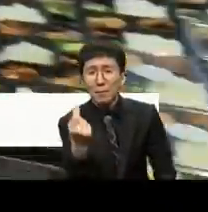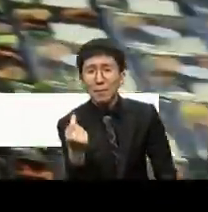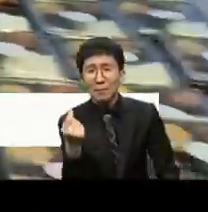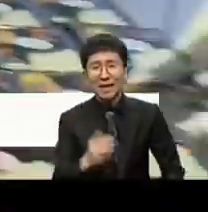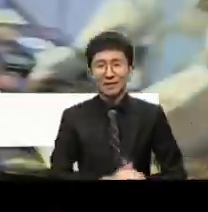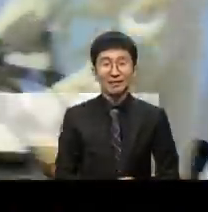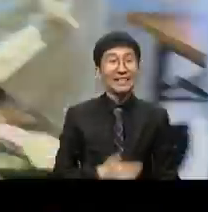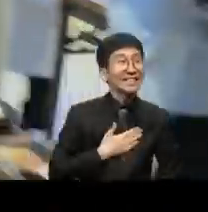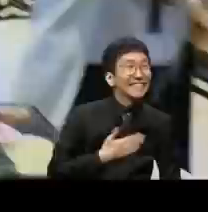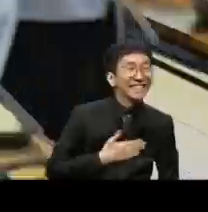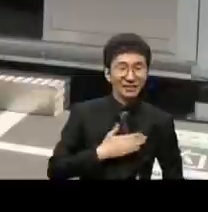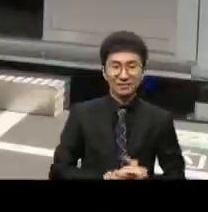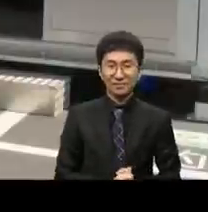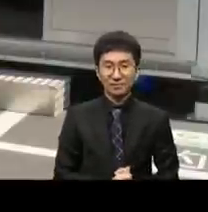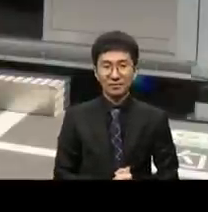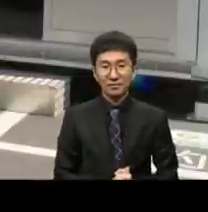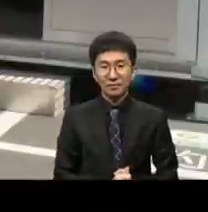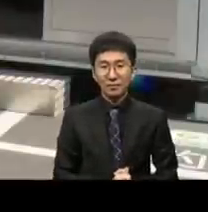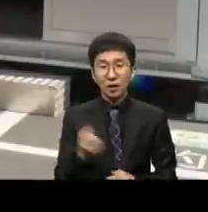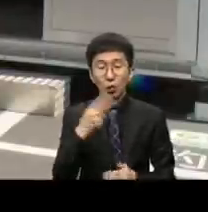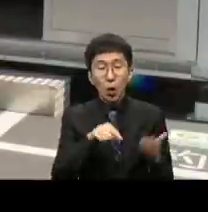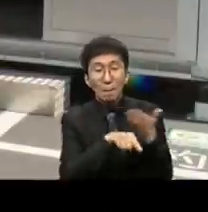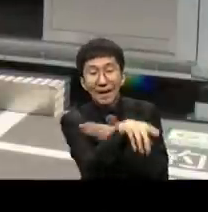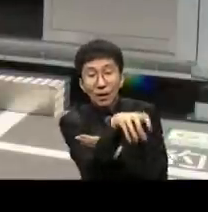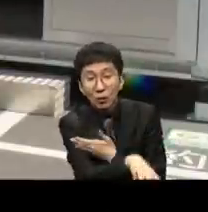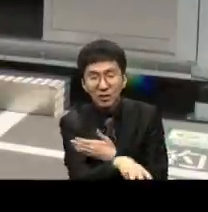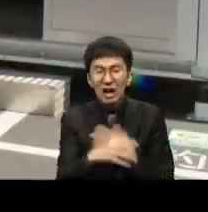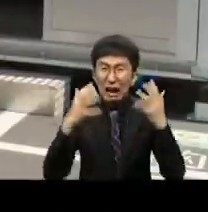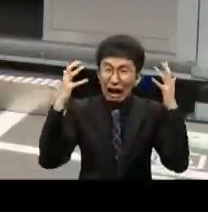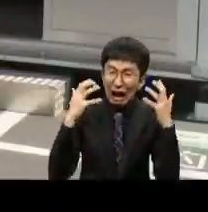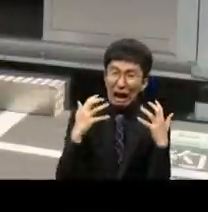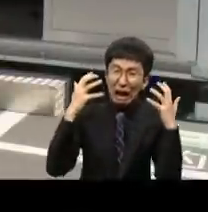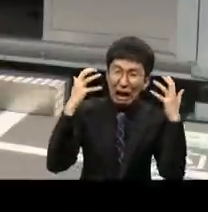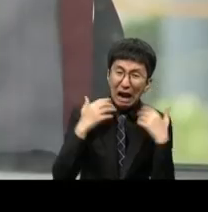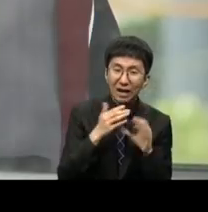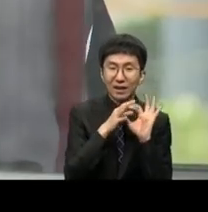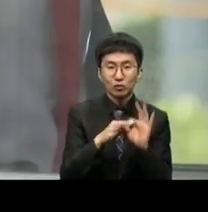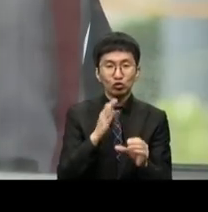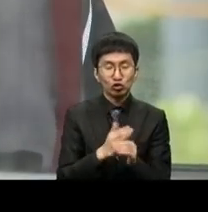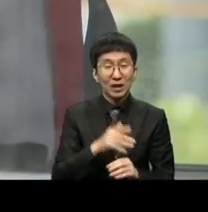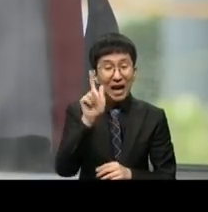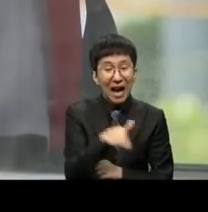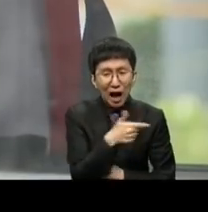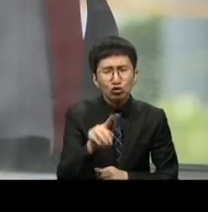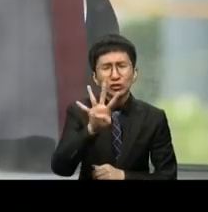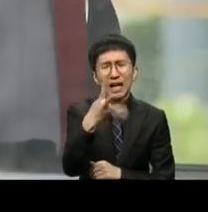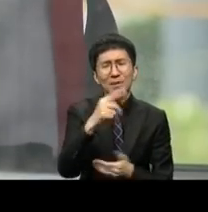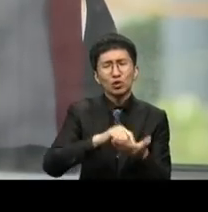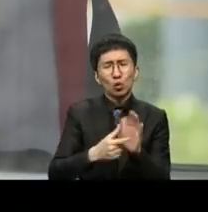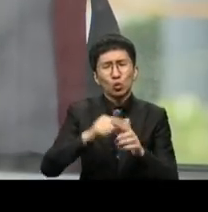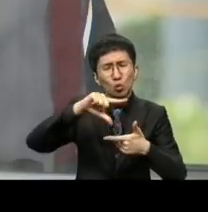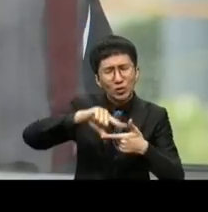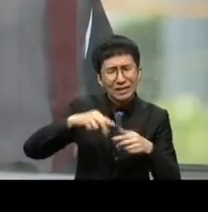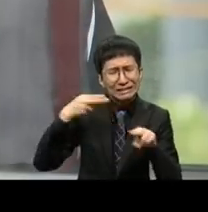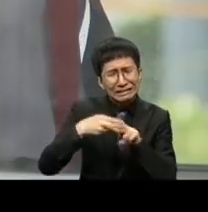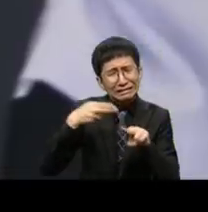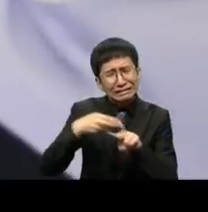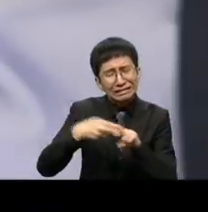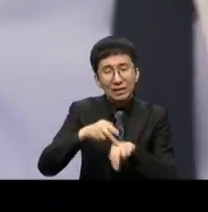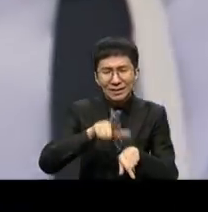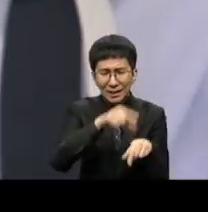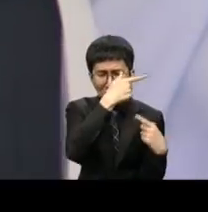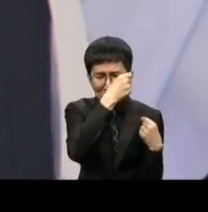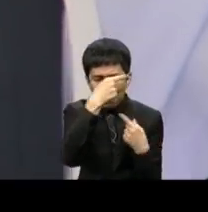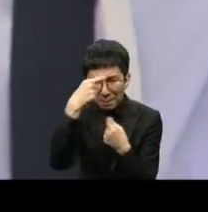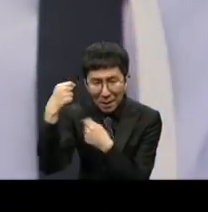예. 주방 밖에서는 찜통 더위와 싸워야 합니다. 하루 400개가 넘는 도시락을 제시간에 대기